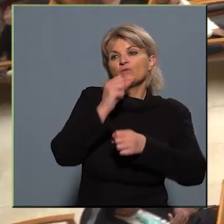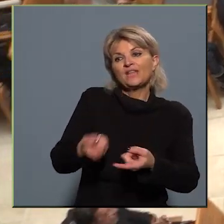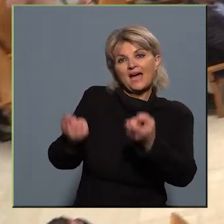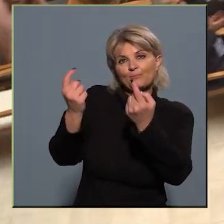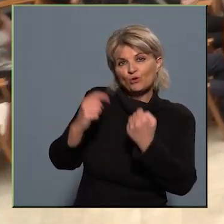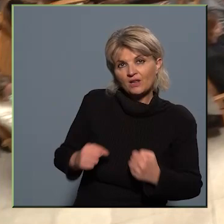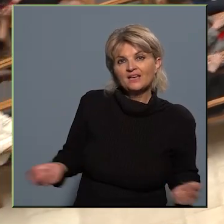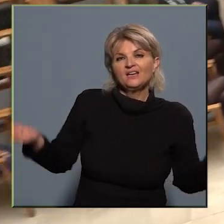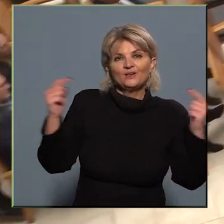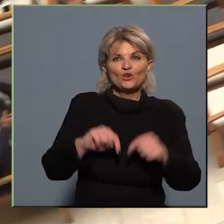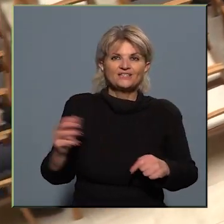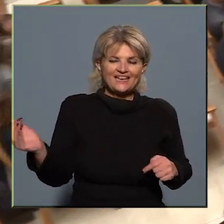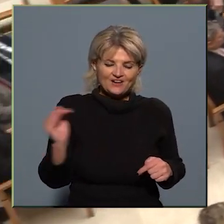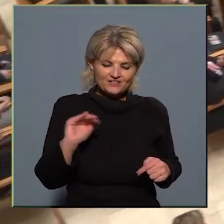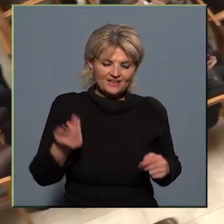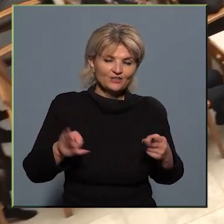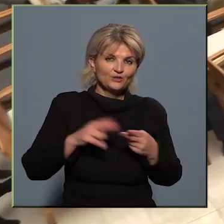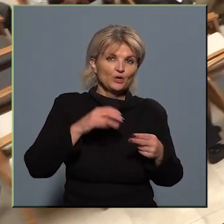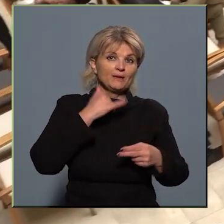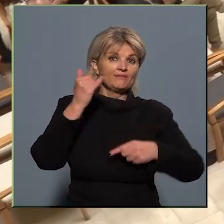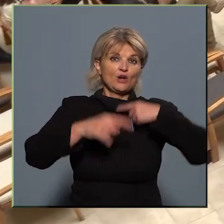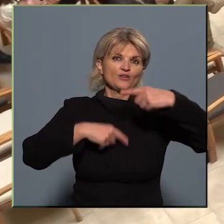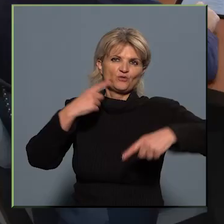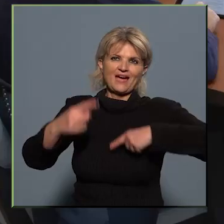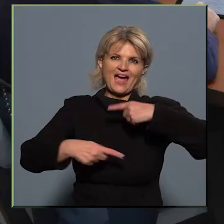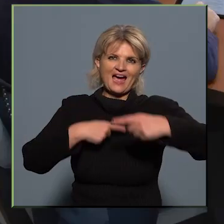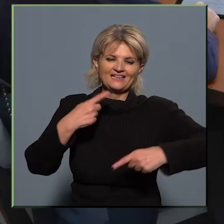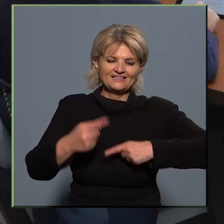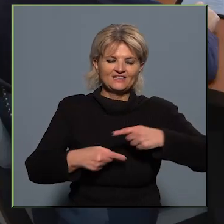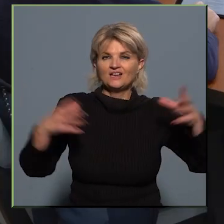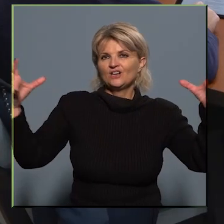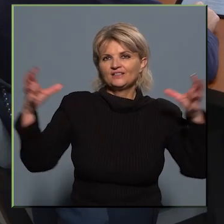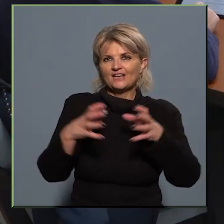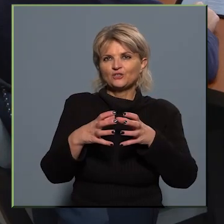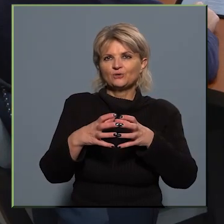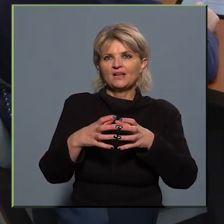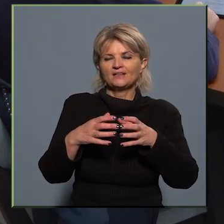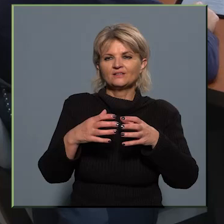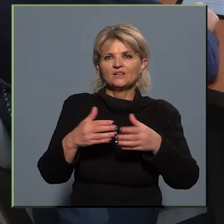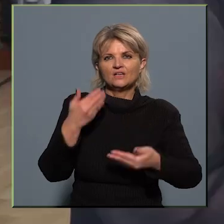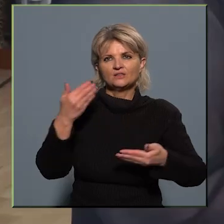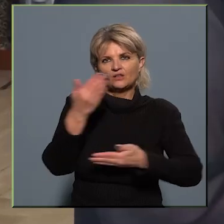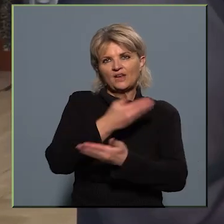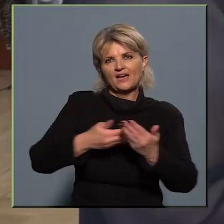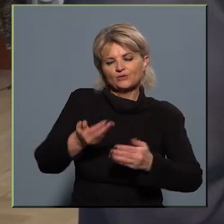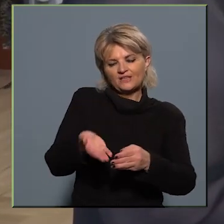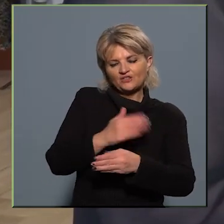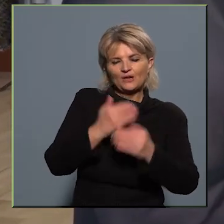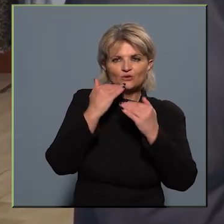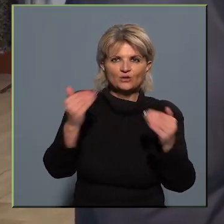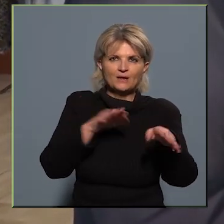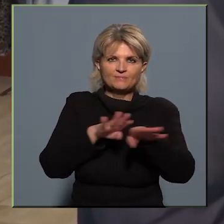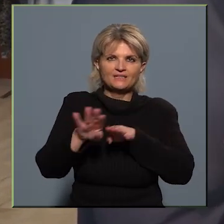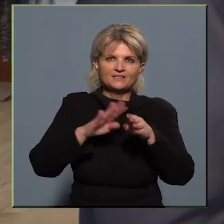a gyerekek, immár több évi hagyomány szerint. A testület a tanácskozás előtt még köszöntötte a